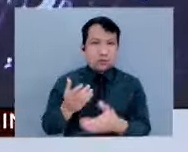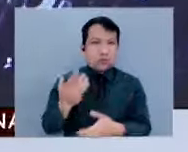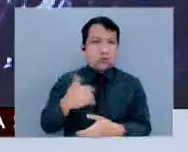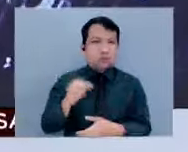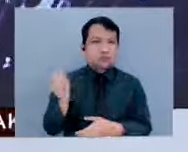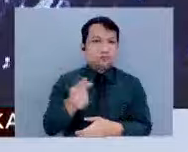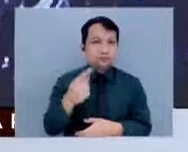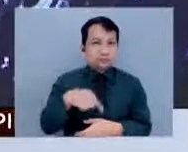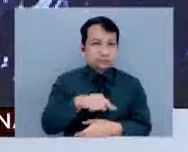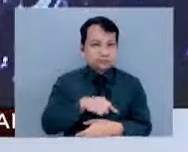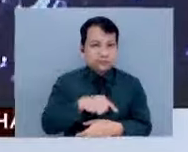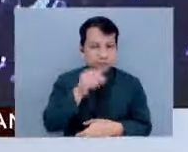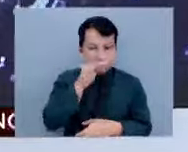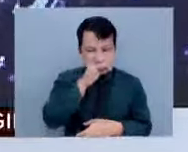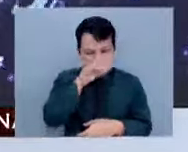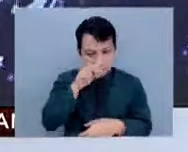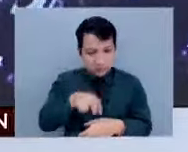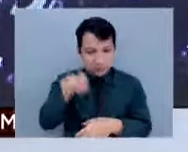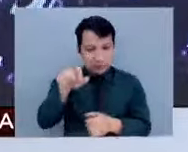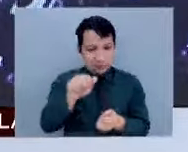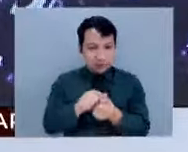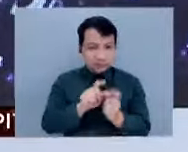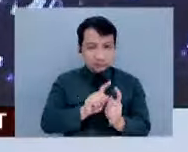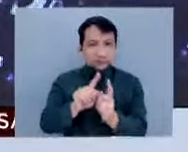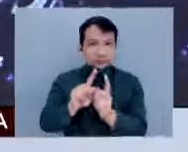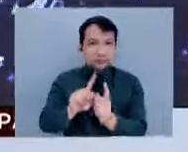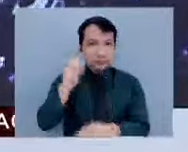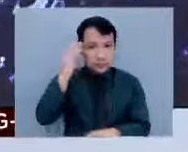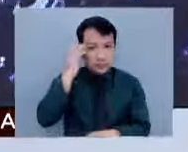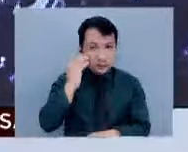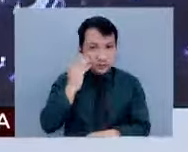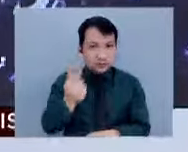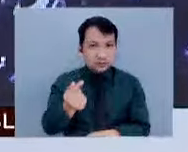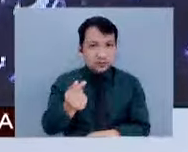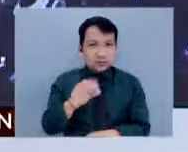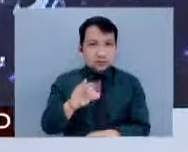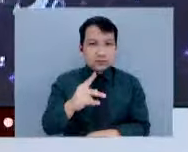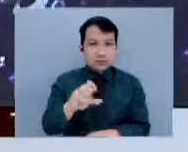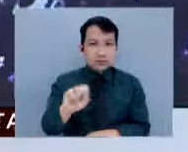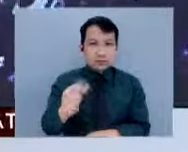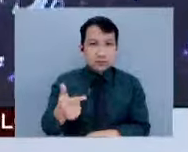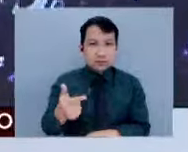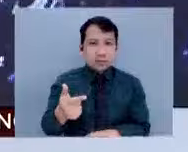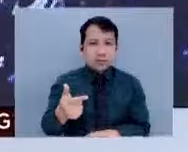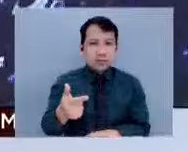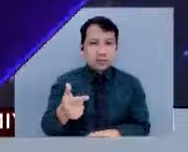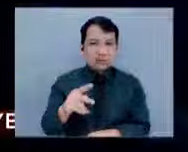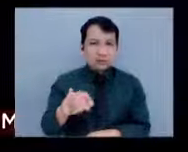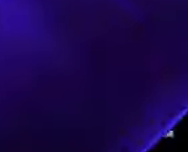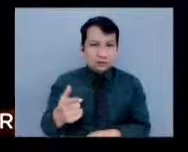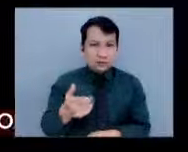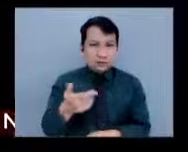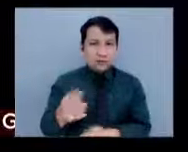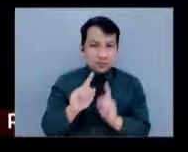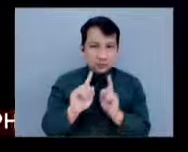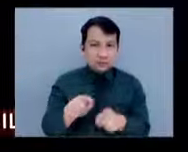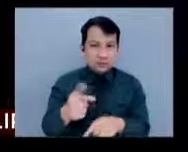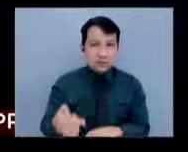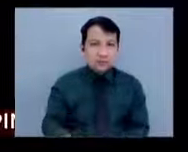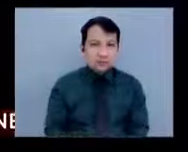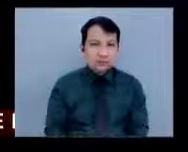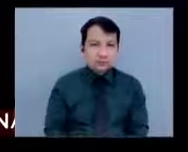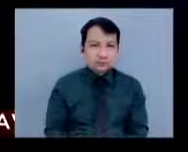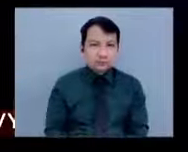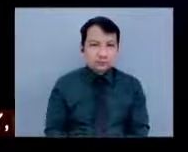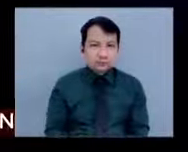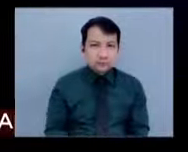isang Pinoy hiker nang makita niya si Korean Opa Song Kang. Yan at iba pa sa report na to. Maraming